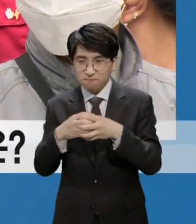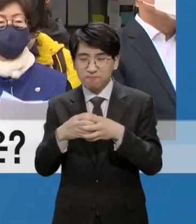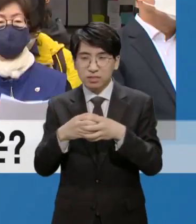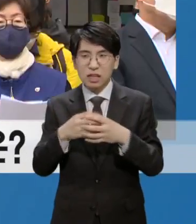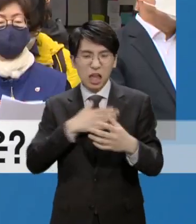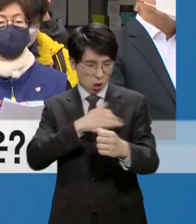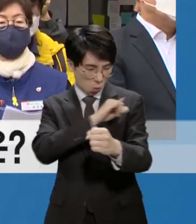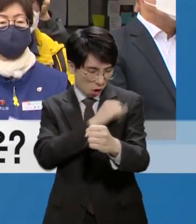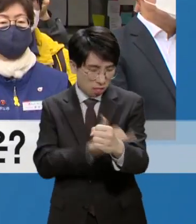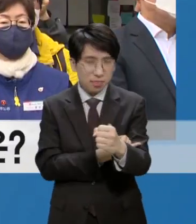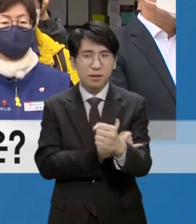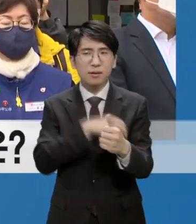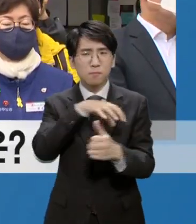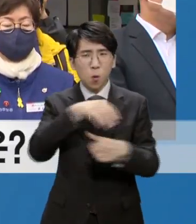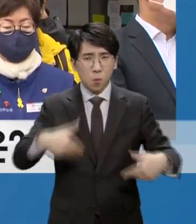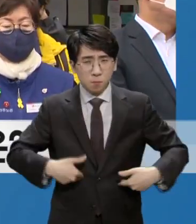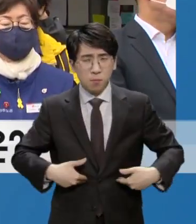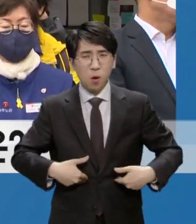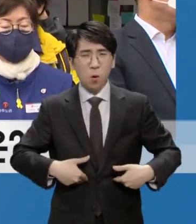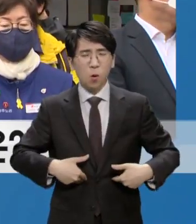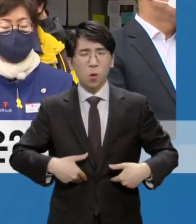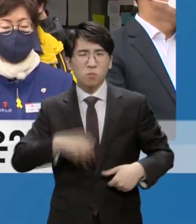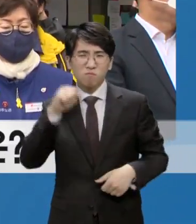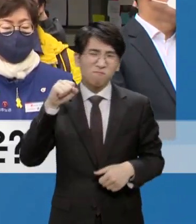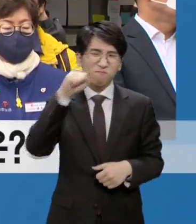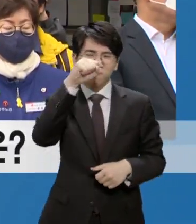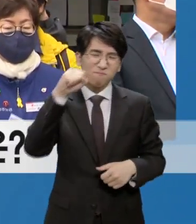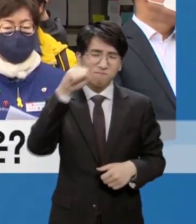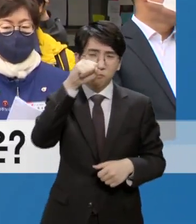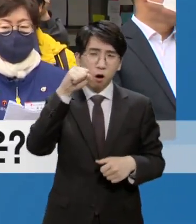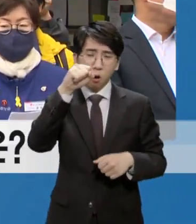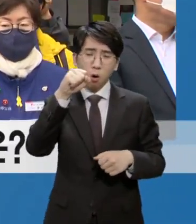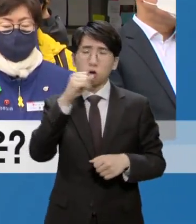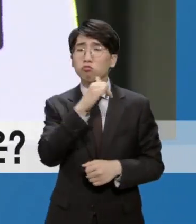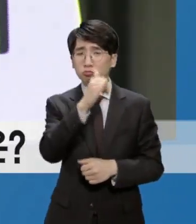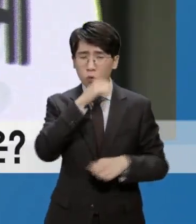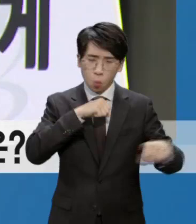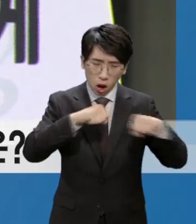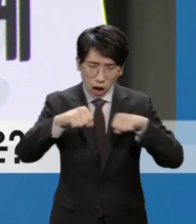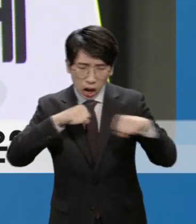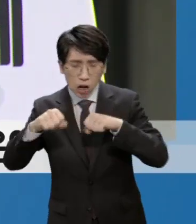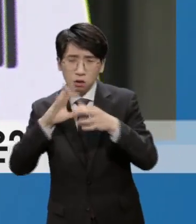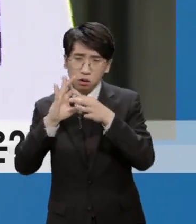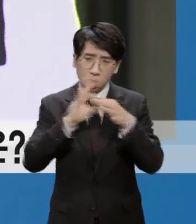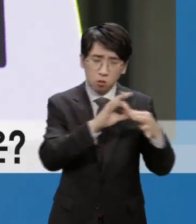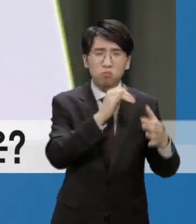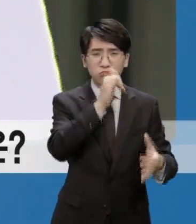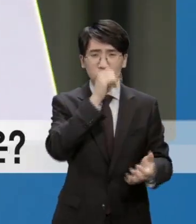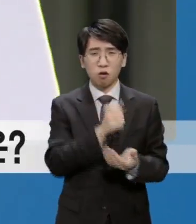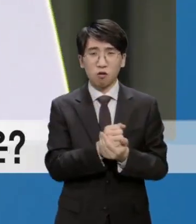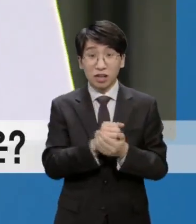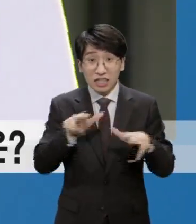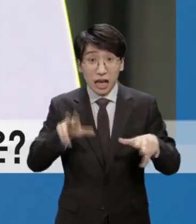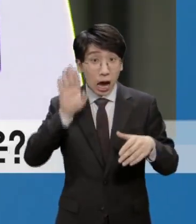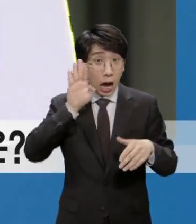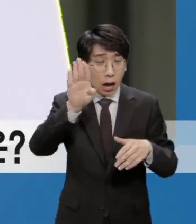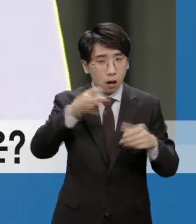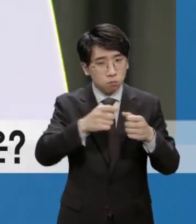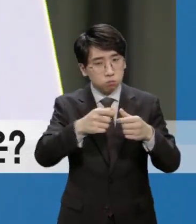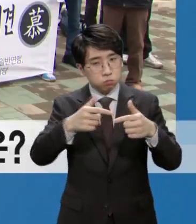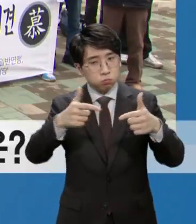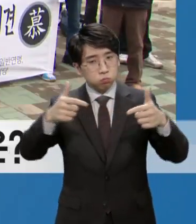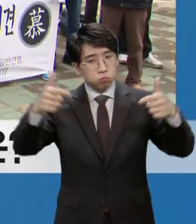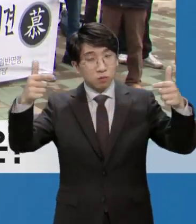장전이라고 해야 되나요? 네. 그러니까 권리 선언을 진행하기도 했습니다. 전국적으로 네. 모여서요. 이게 아마 점점 확산이 되고 각 구별로